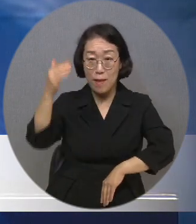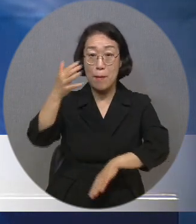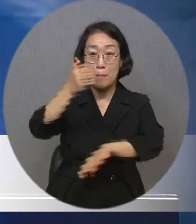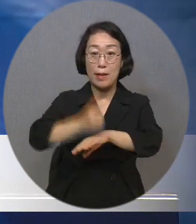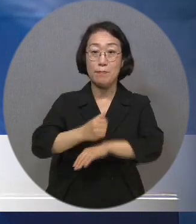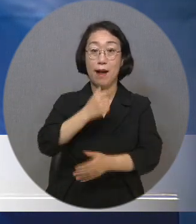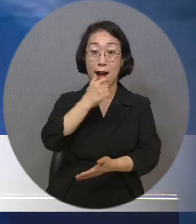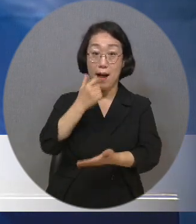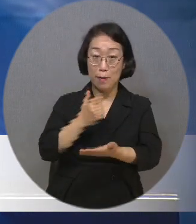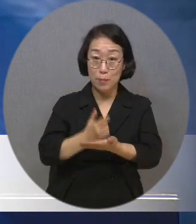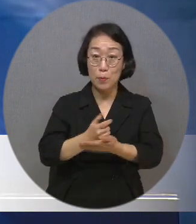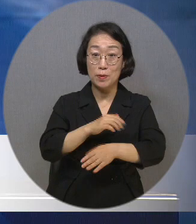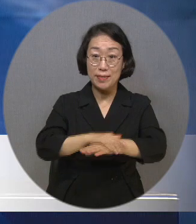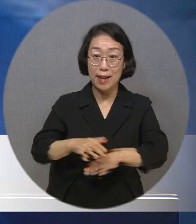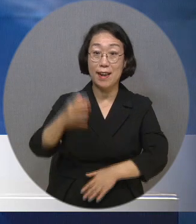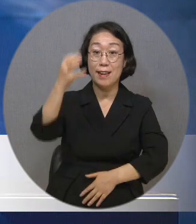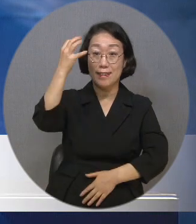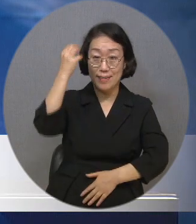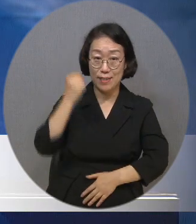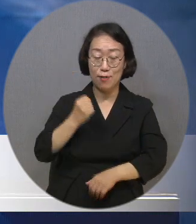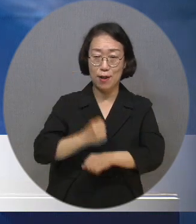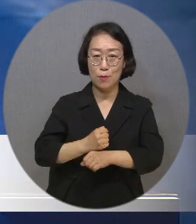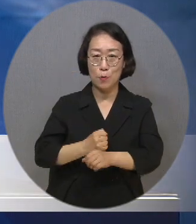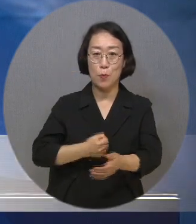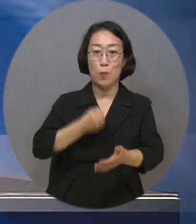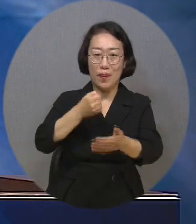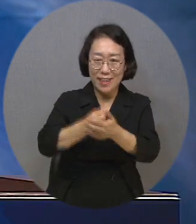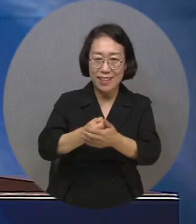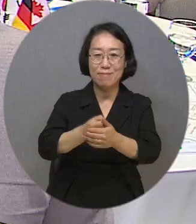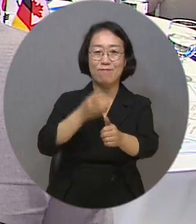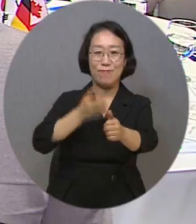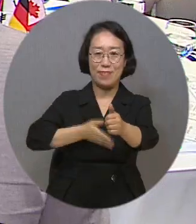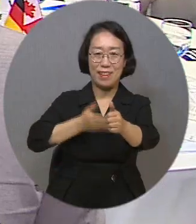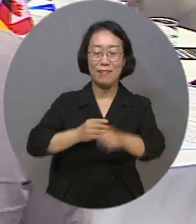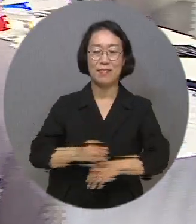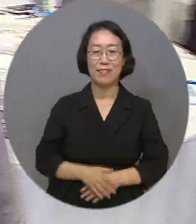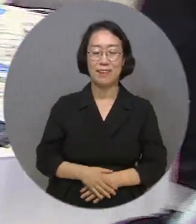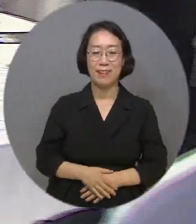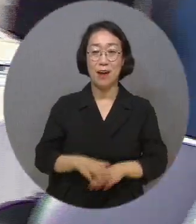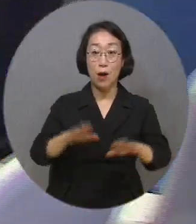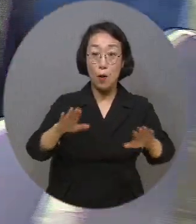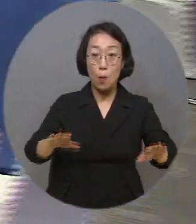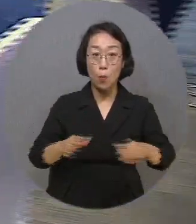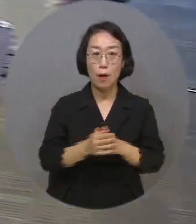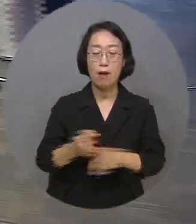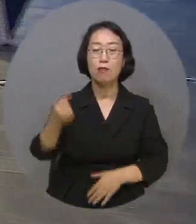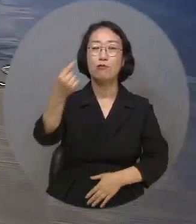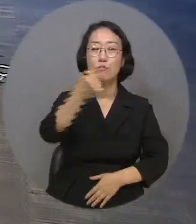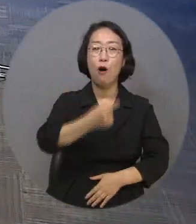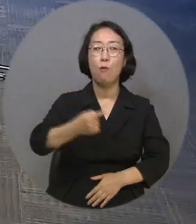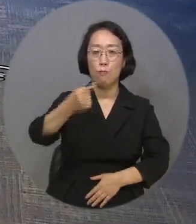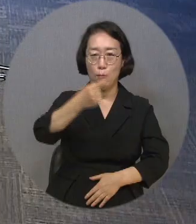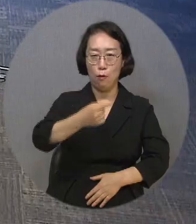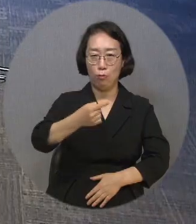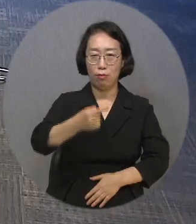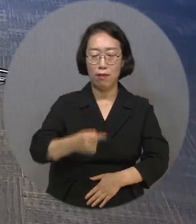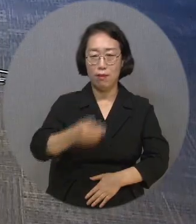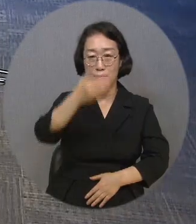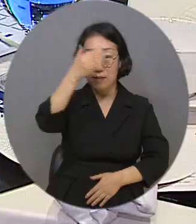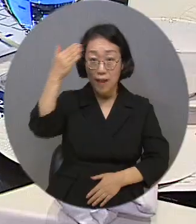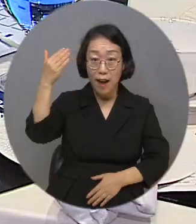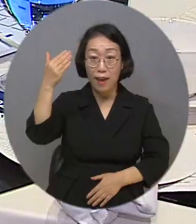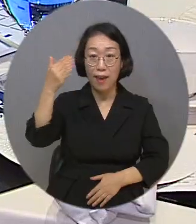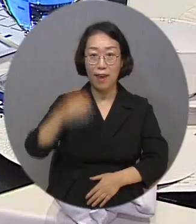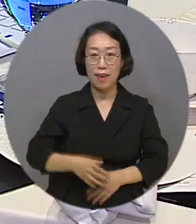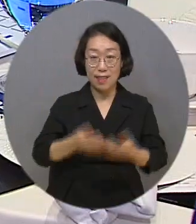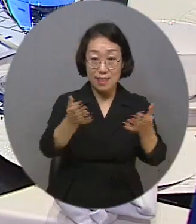항상 생각하시고 용기를 내주셨으면 합니다. 올해로 1000번째를 맞이한 장애청년 드림팀